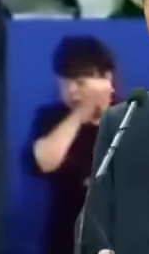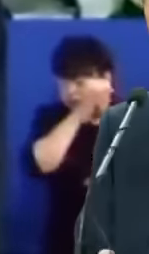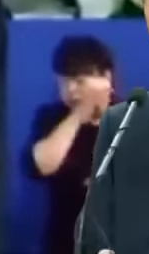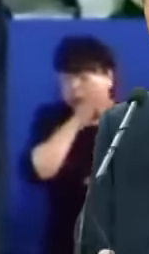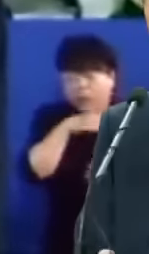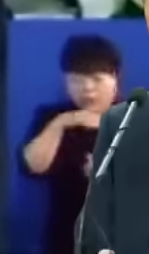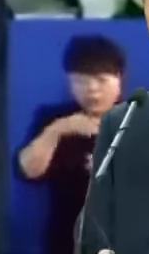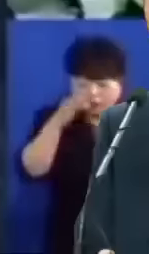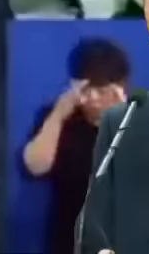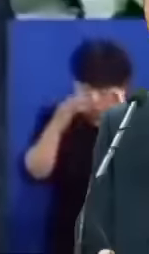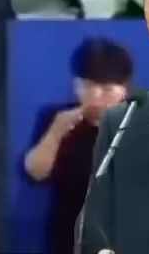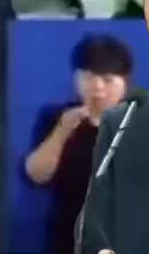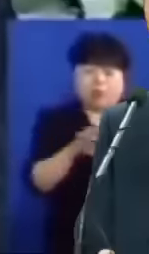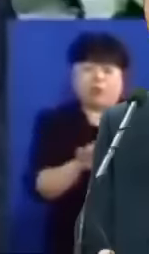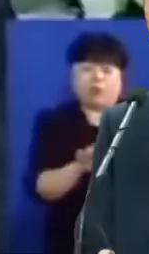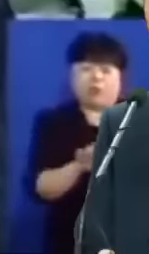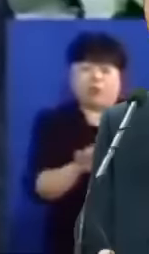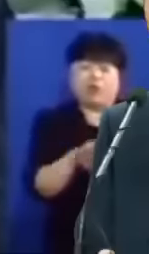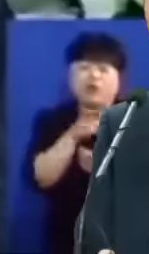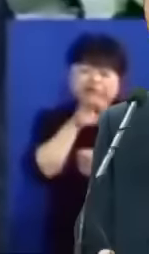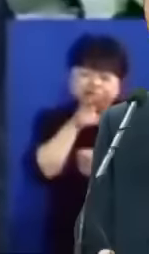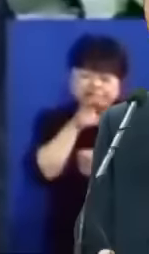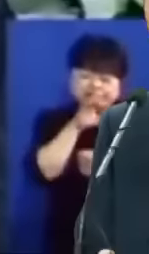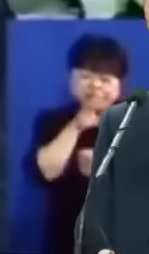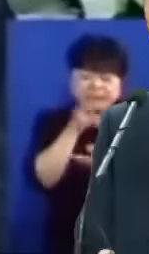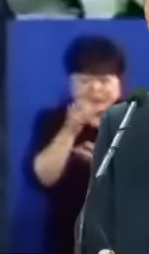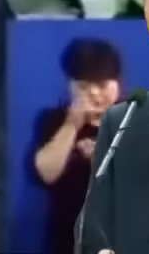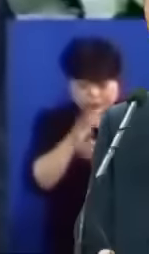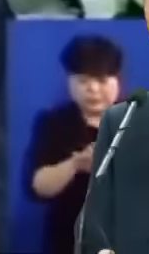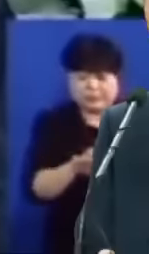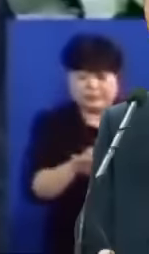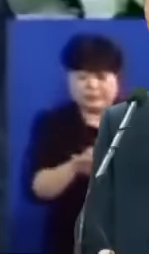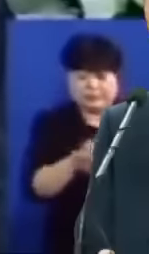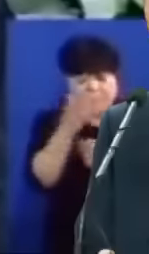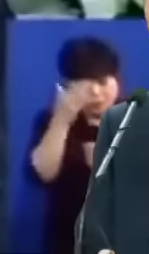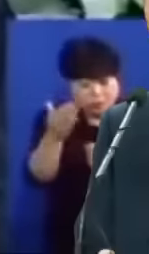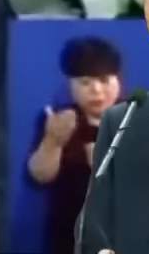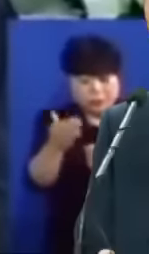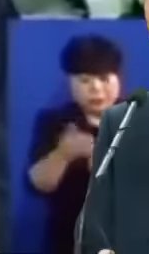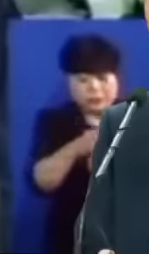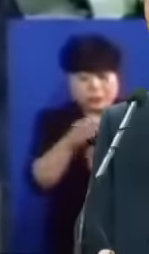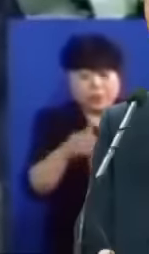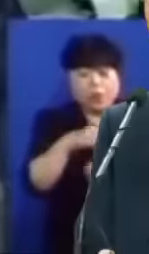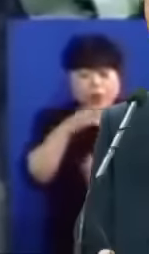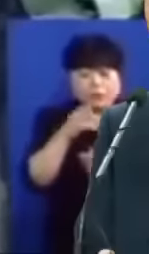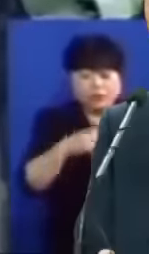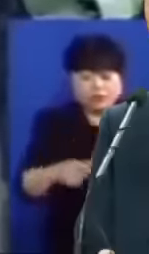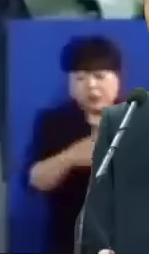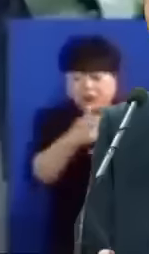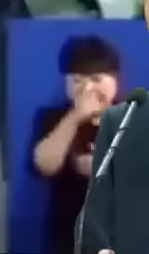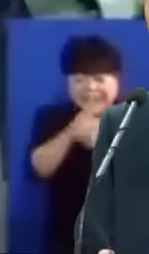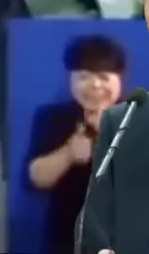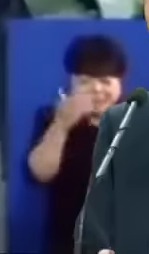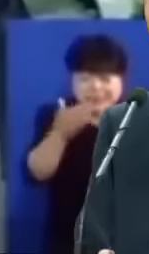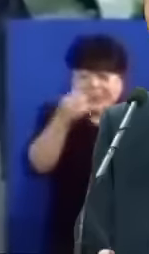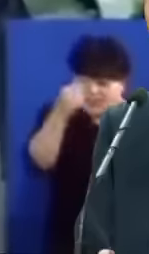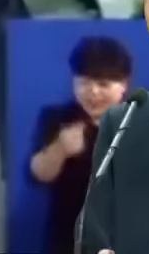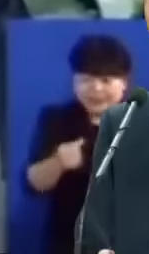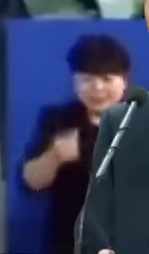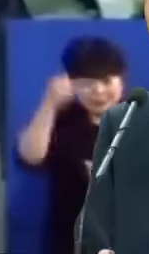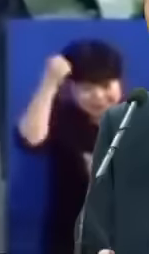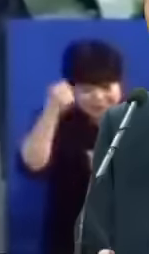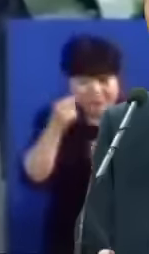자기의 환경을 바라보고 원망 불평을 하는 것입니다. 여러분 우리에게 환경보다 더 크신 하나님이 계신 것을